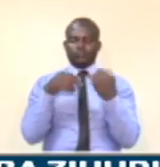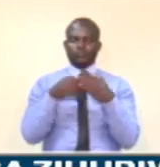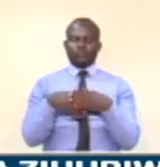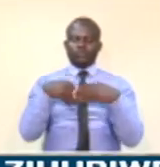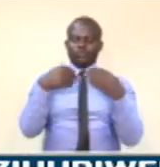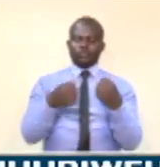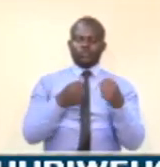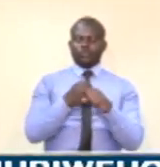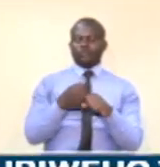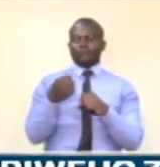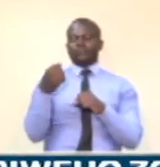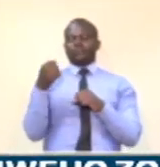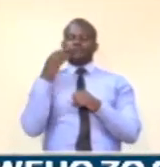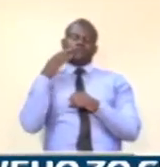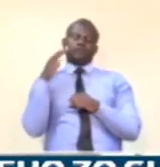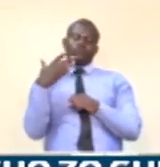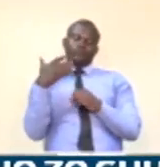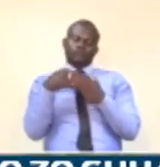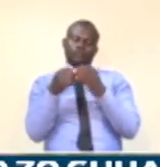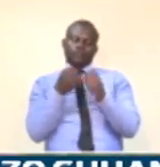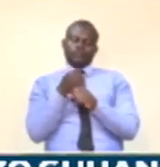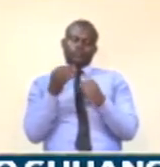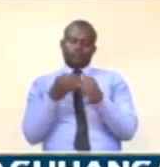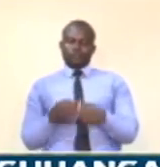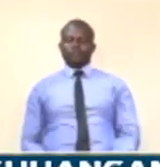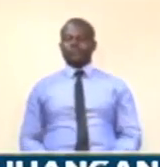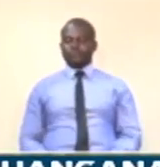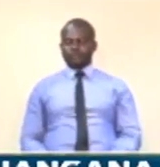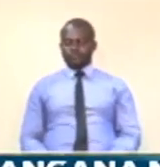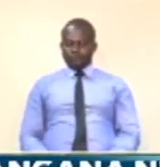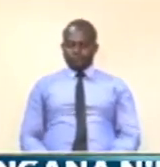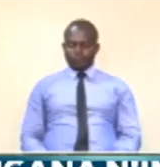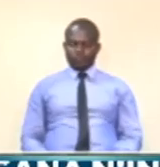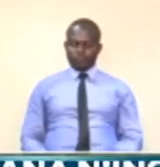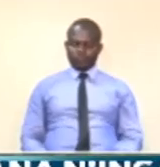n'ihazabu y'amafaranga ari hagati ya miliyoni 5.8. Moi je demande